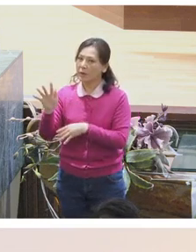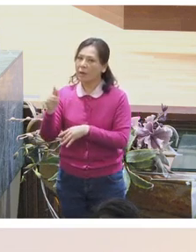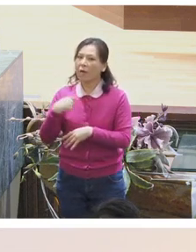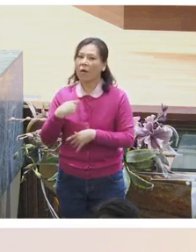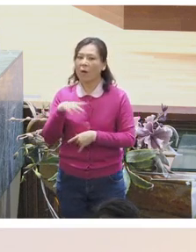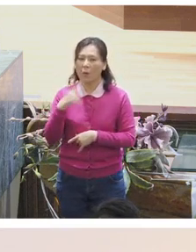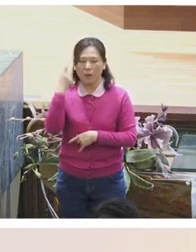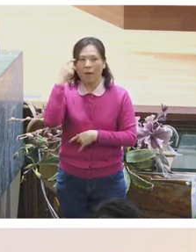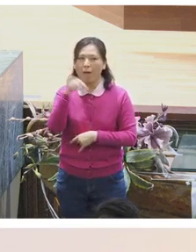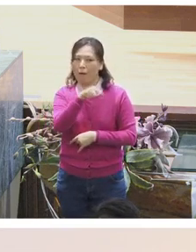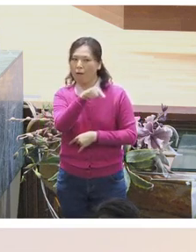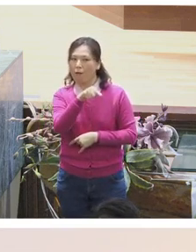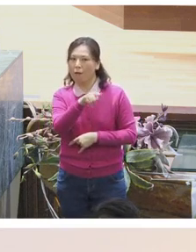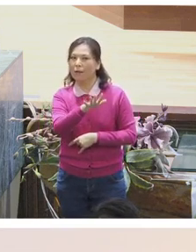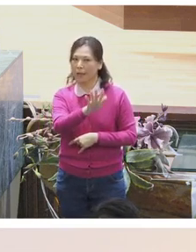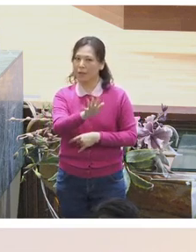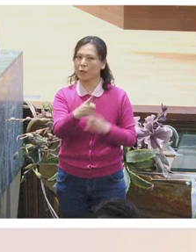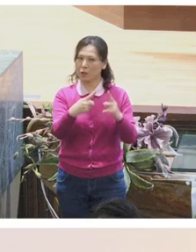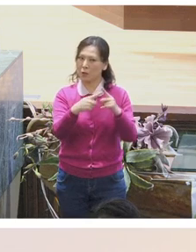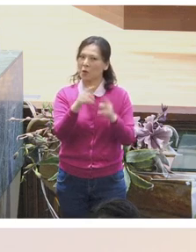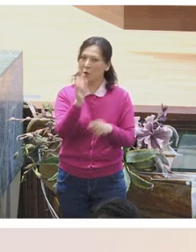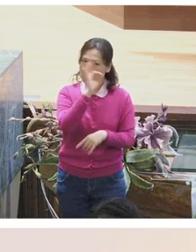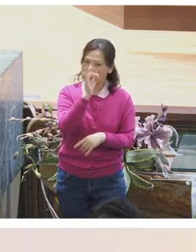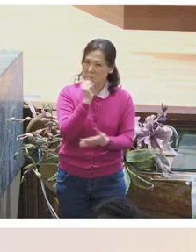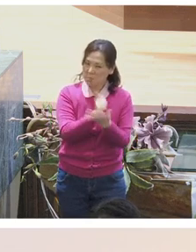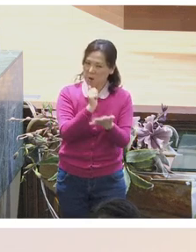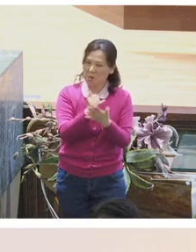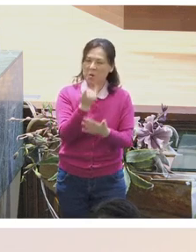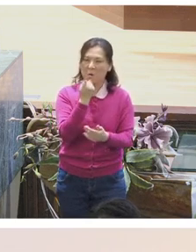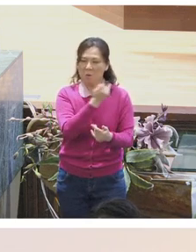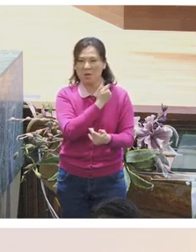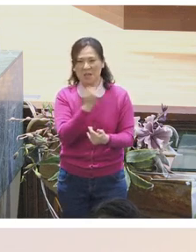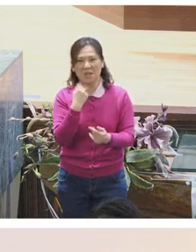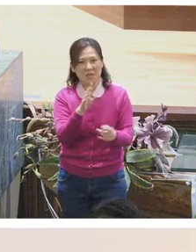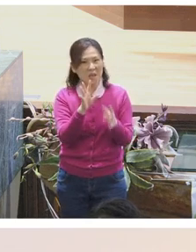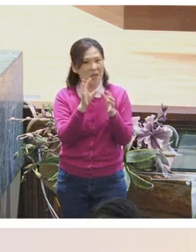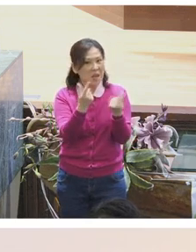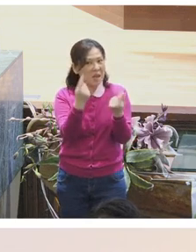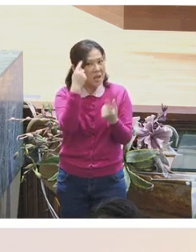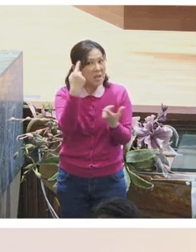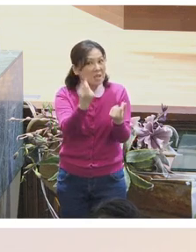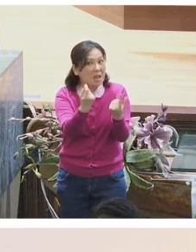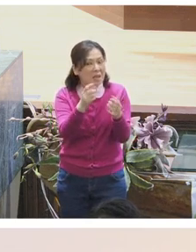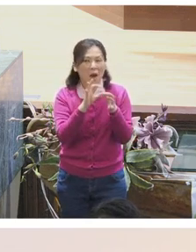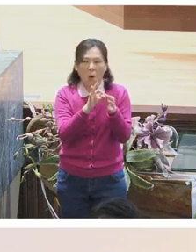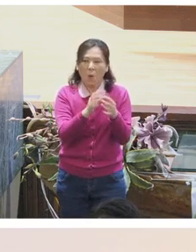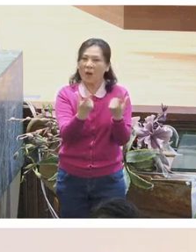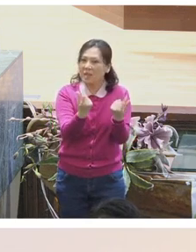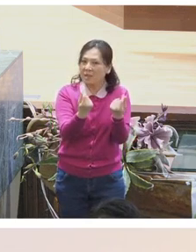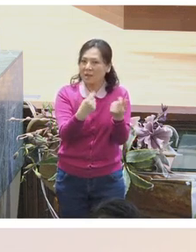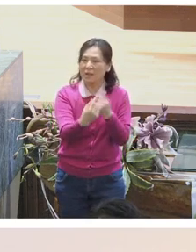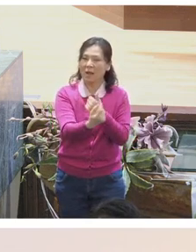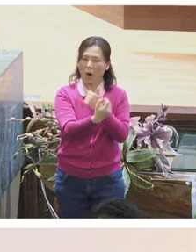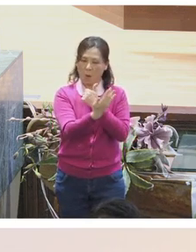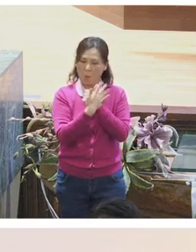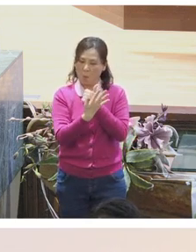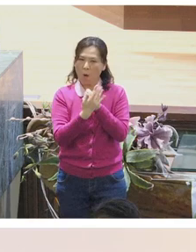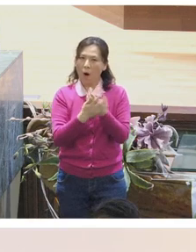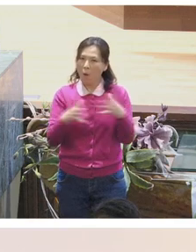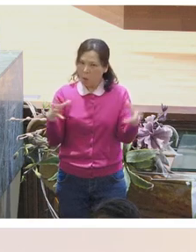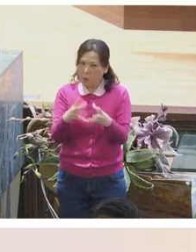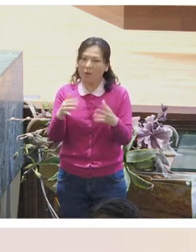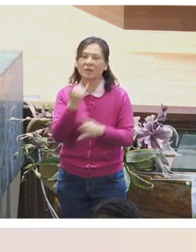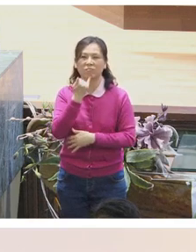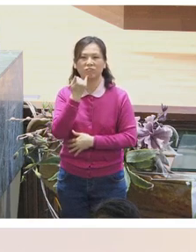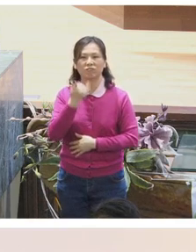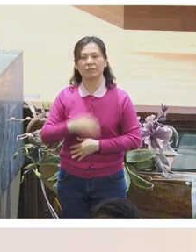个人，我可以去那里找到有可能有相同的关心，然后愿意一起做事的。我给大家一个例